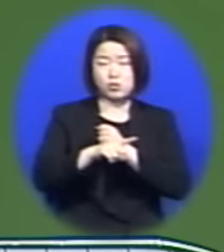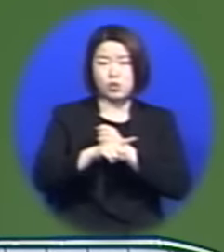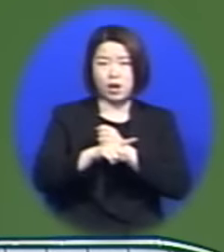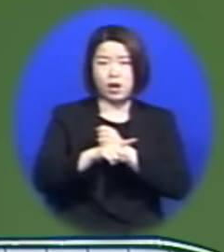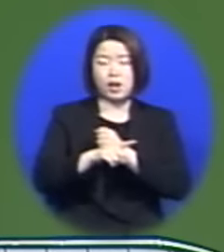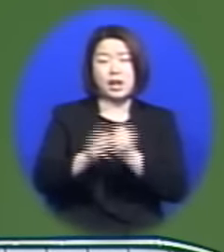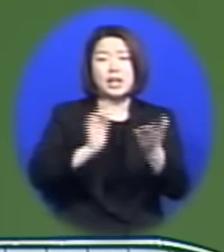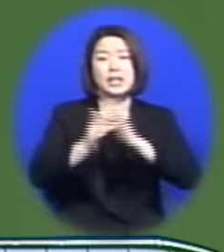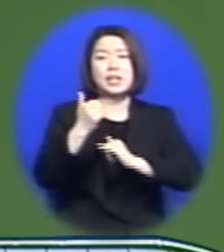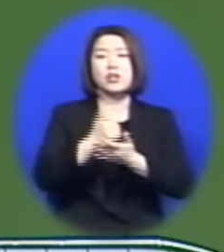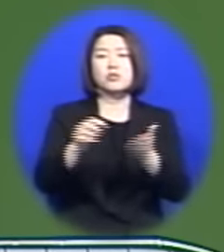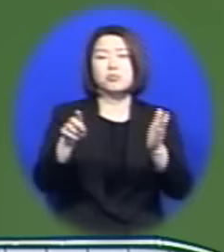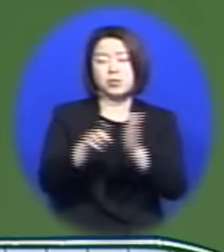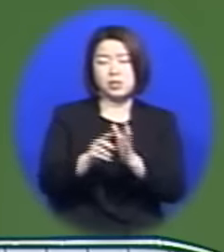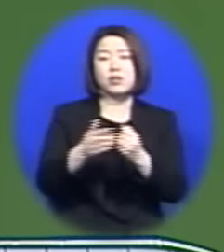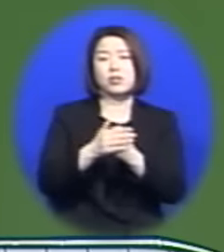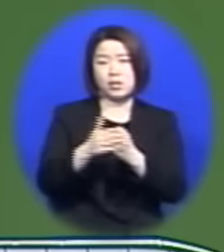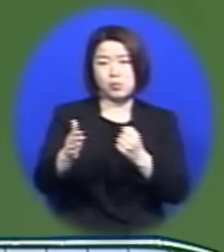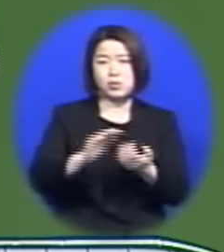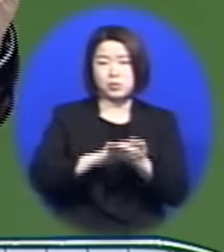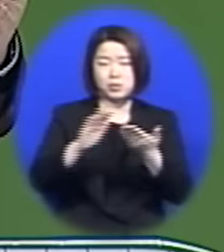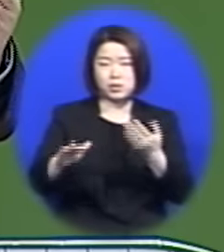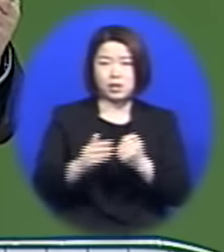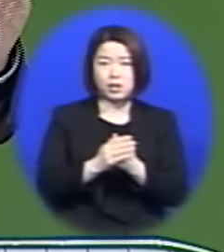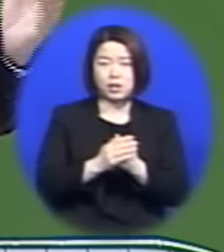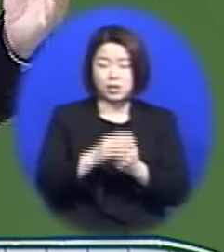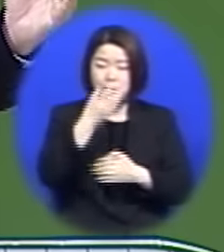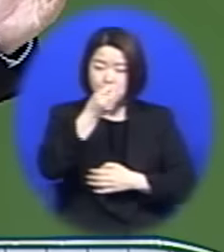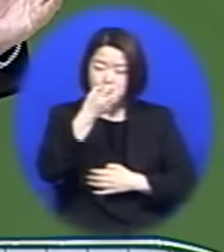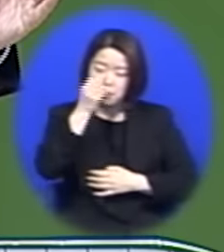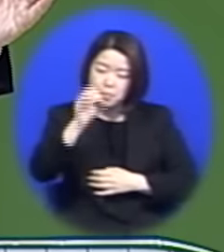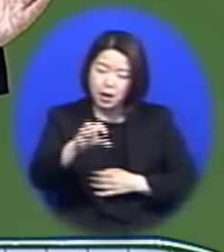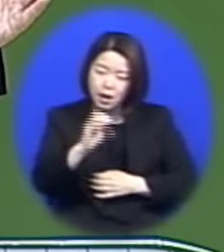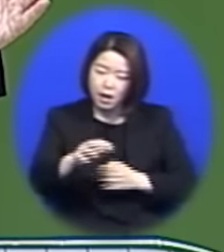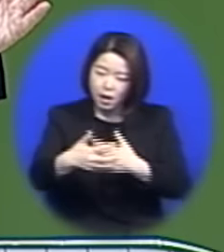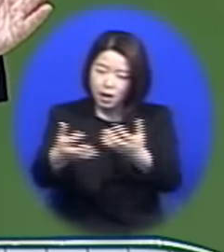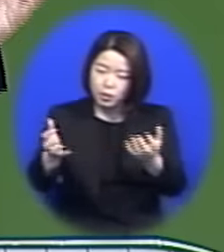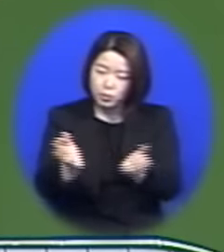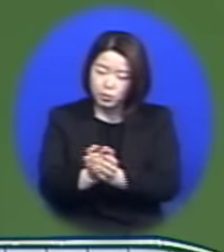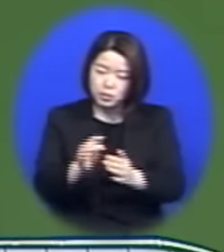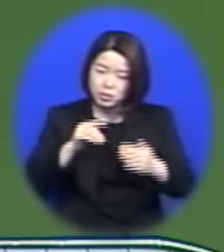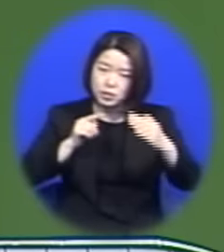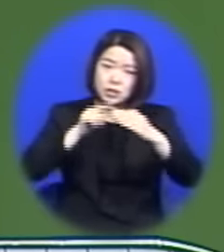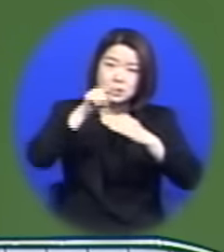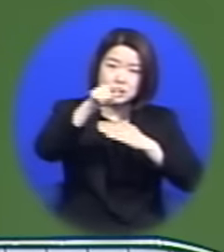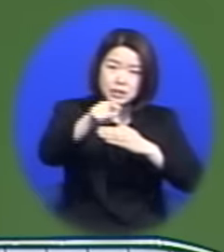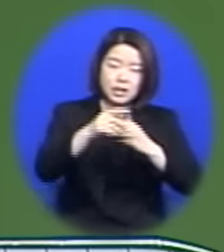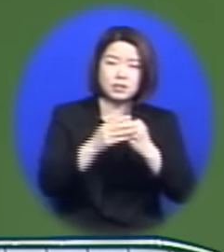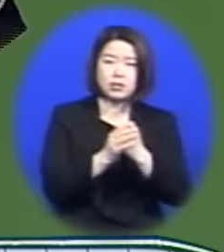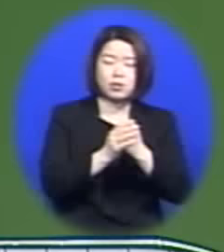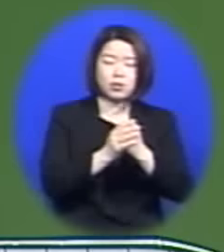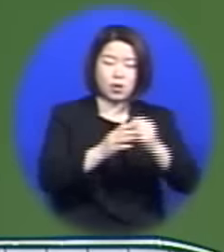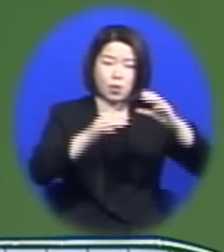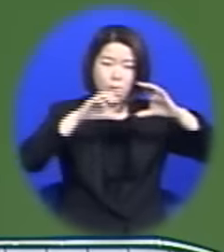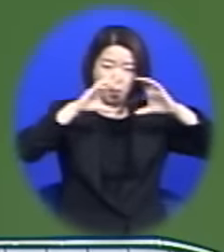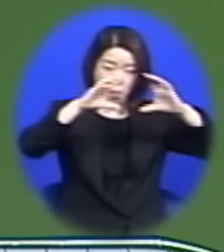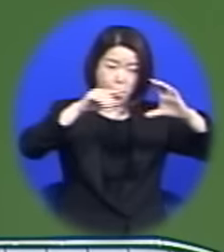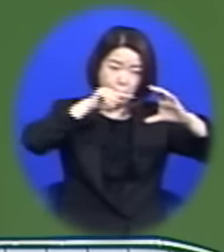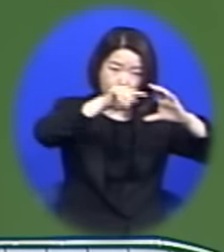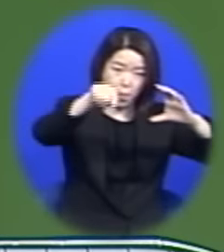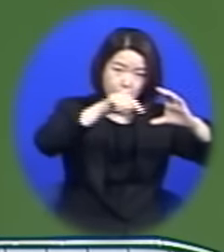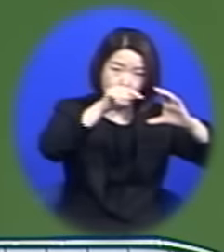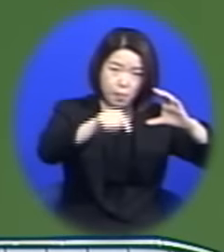쓰레기 마을을 지나서 동굴을 판 아름다운 정말 환상적인